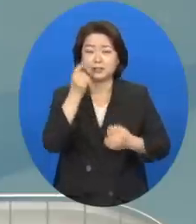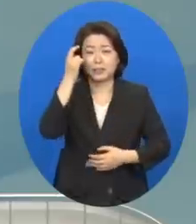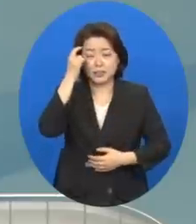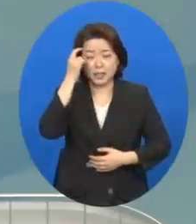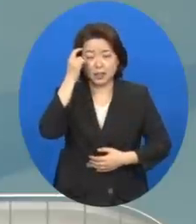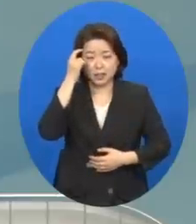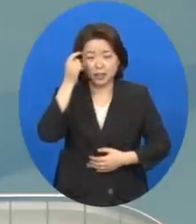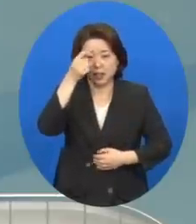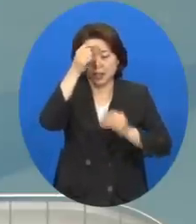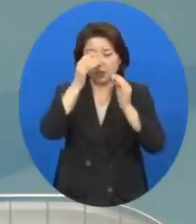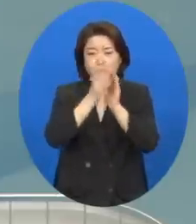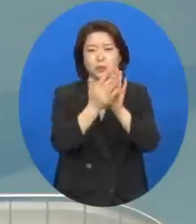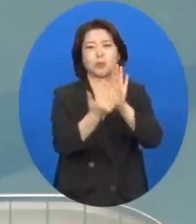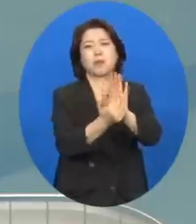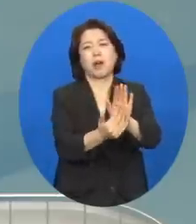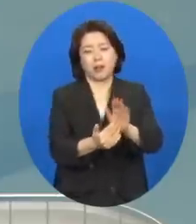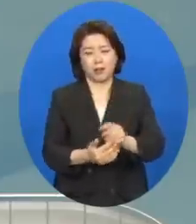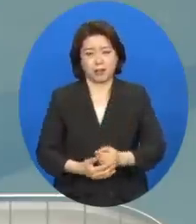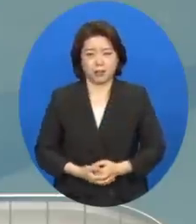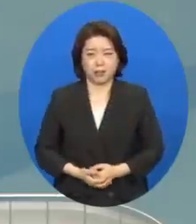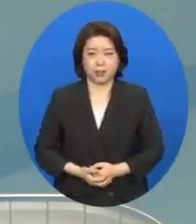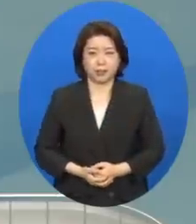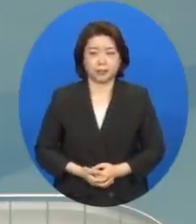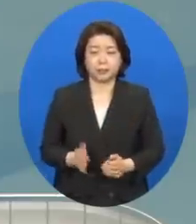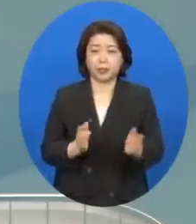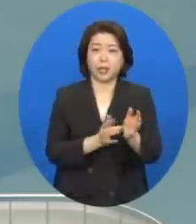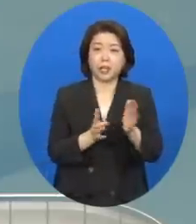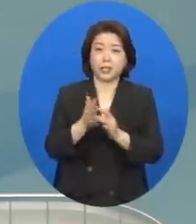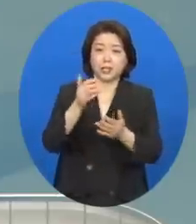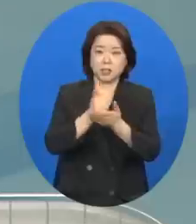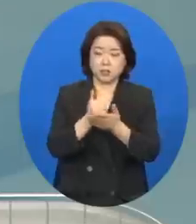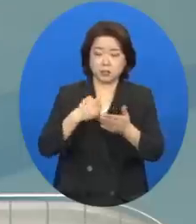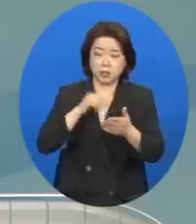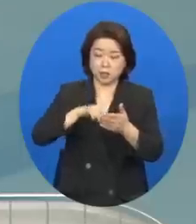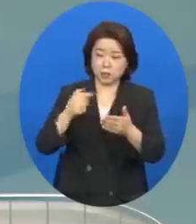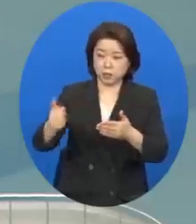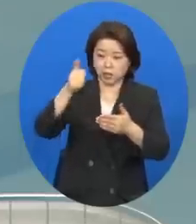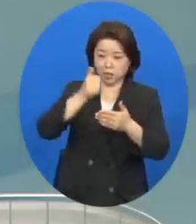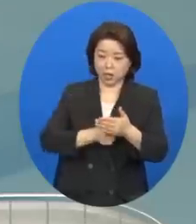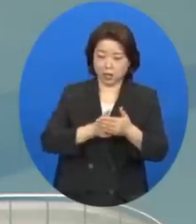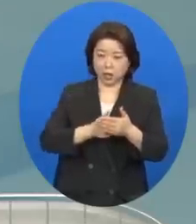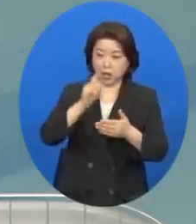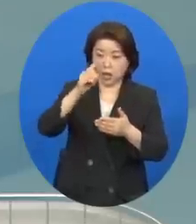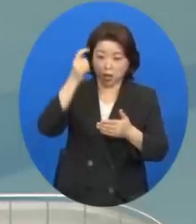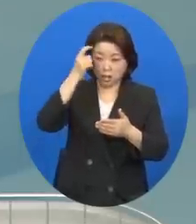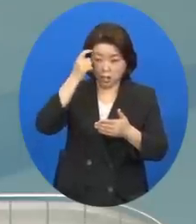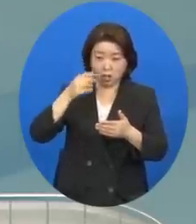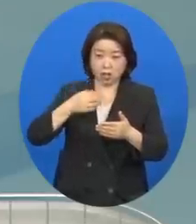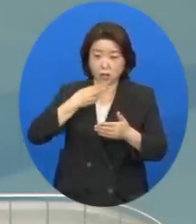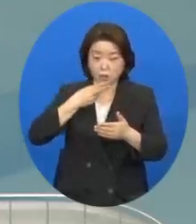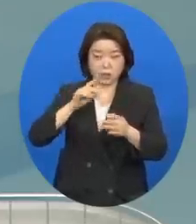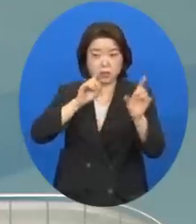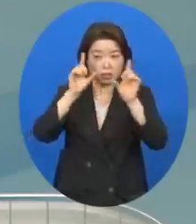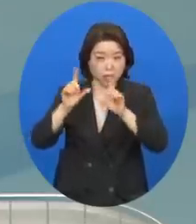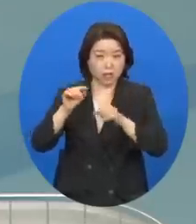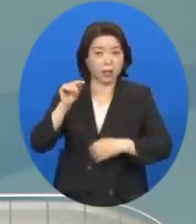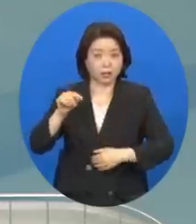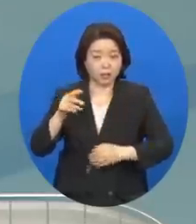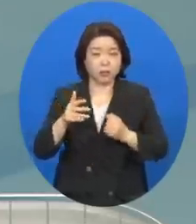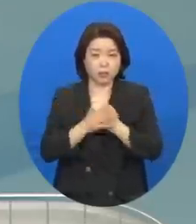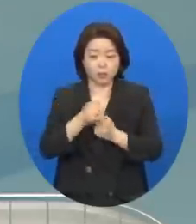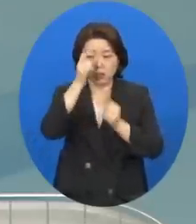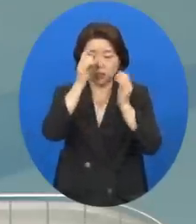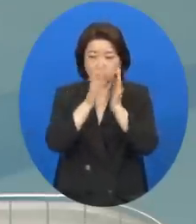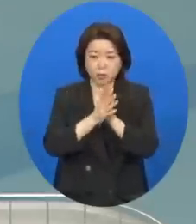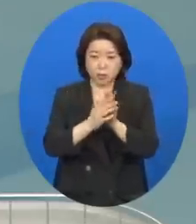기도를 가로막고 있는 거예요. 예수님 내 안에 계신 거 전혀 생각하지 않고 사는 거, 그것 때문에 결국